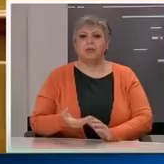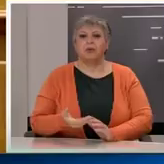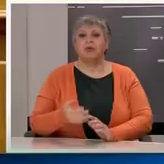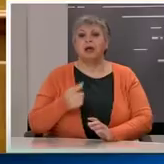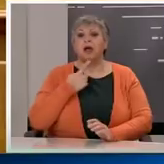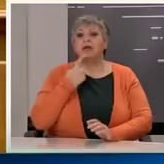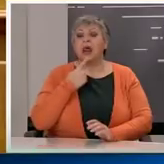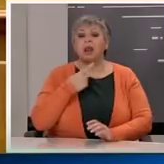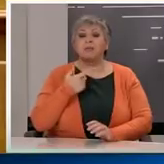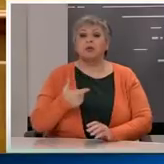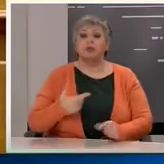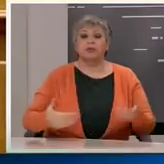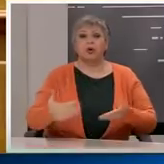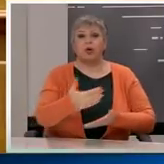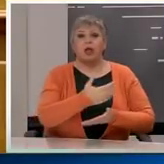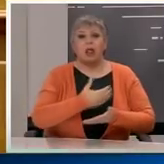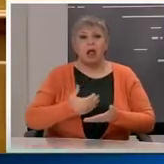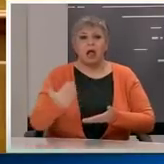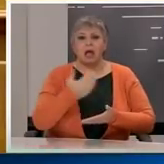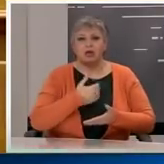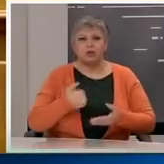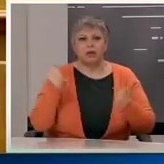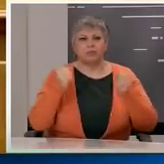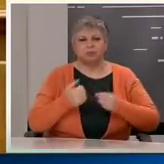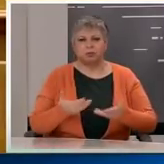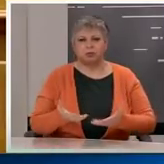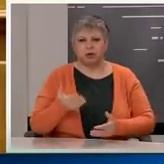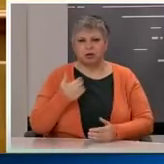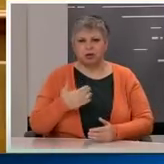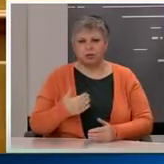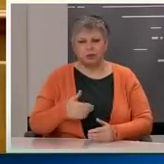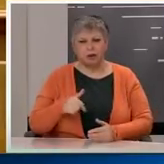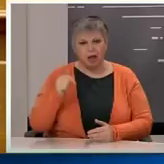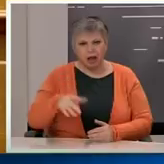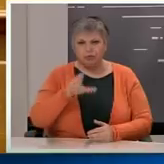εσόδων του δημοσίου, όπως αναφέρεται, τελείως ασύντακτα και παραπιστικά.